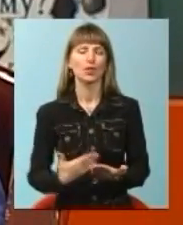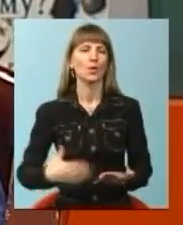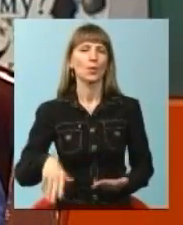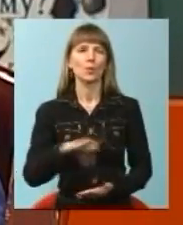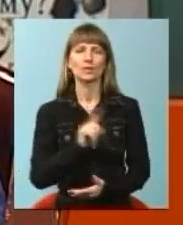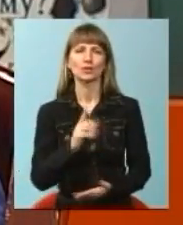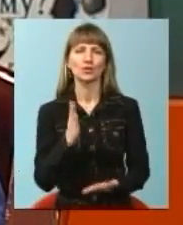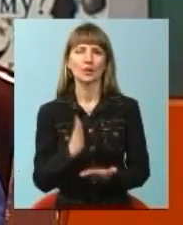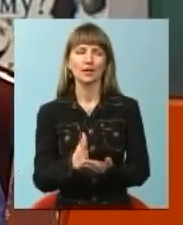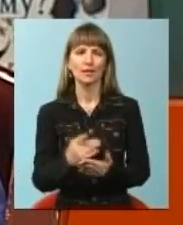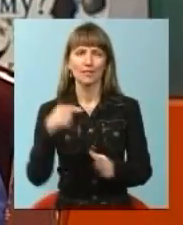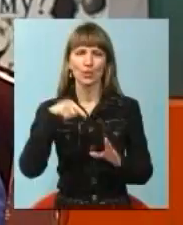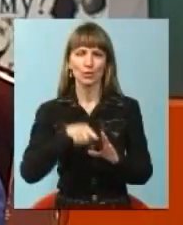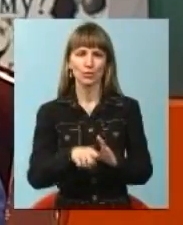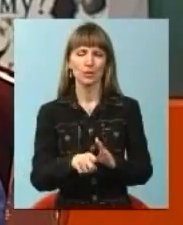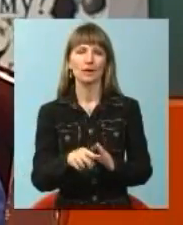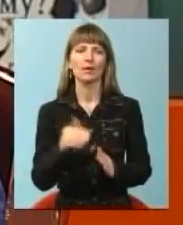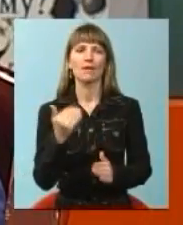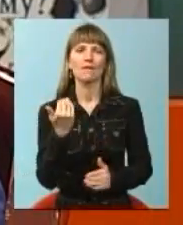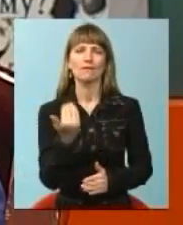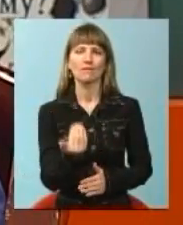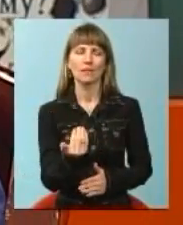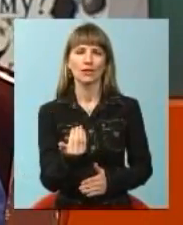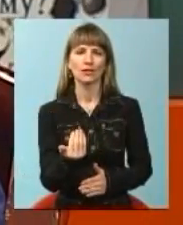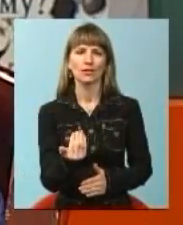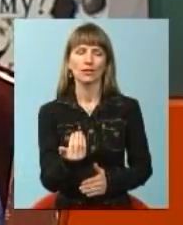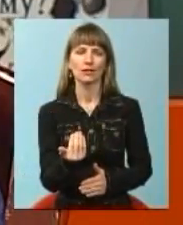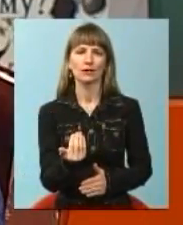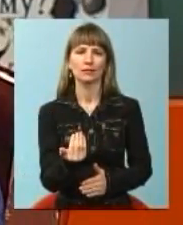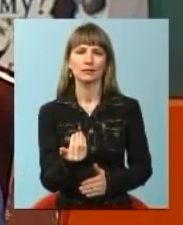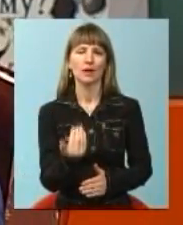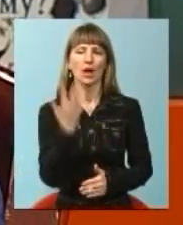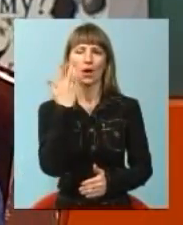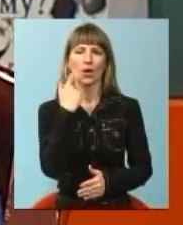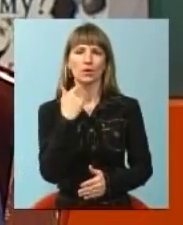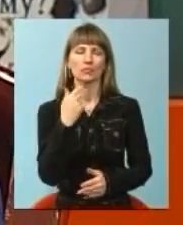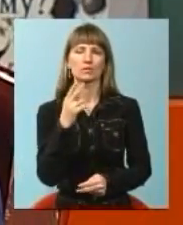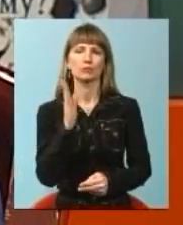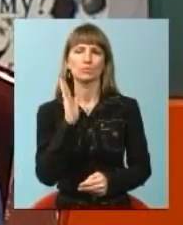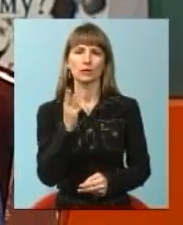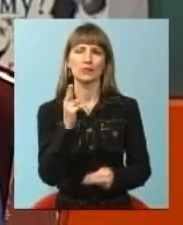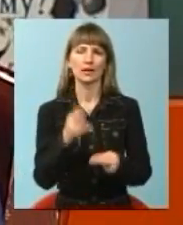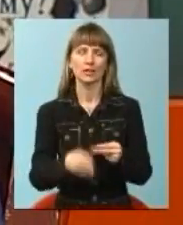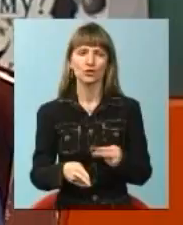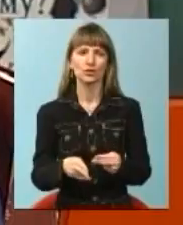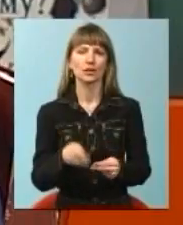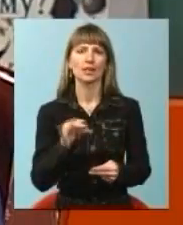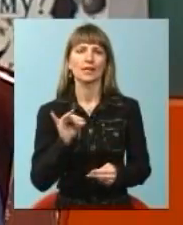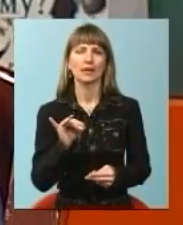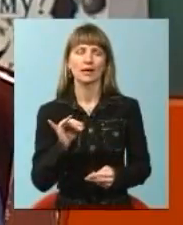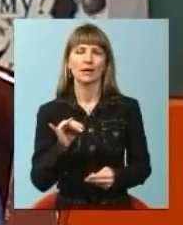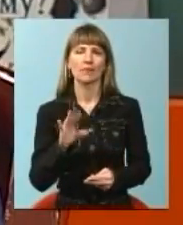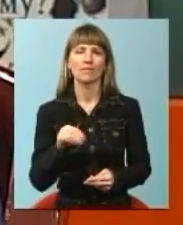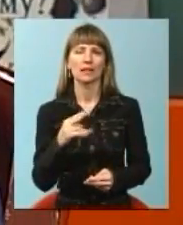що знаходиться в Землі, воно не безкінечно, коли це закінчиться. І за цього людство